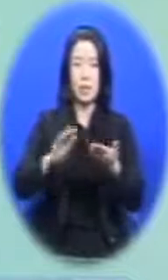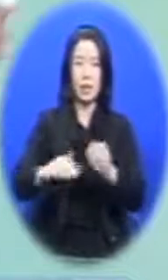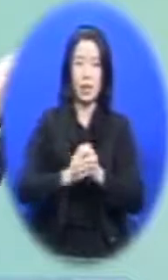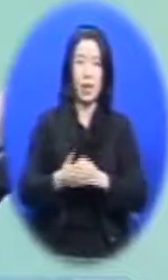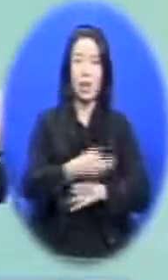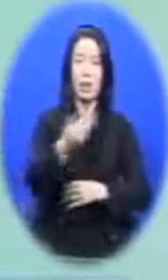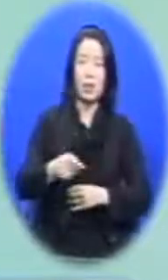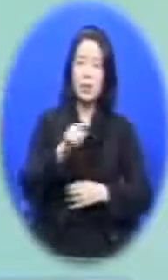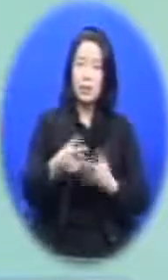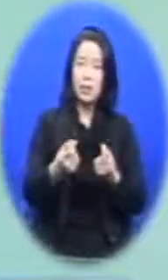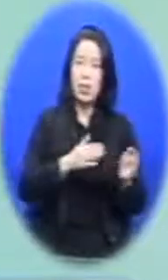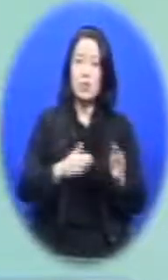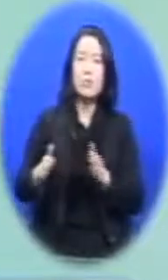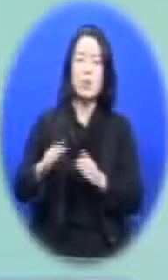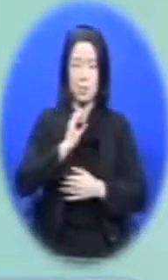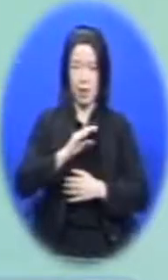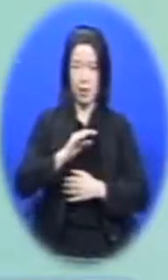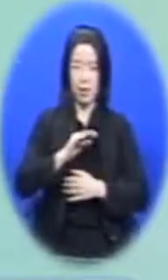여러분들은 그럴 준비만 하고 계시면 됩니다.